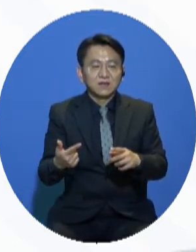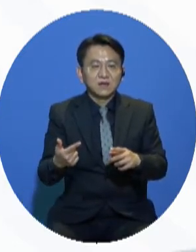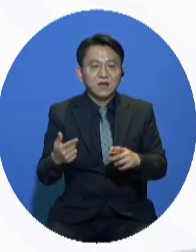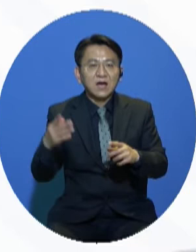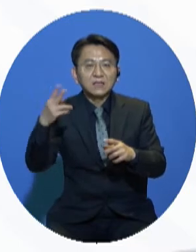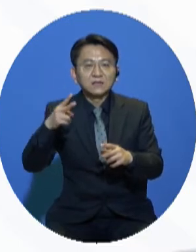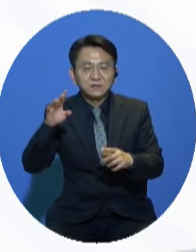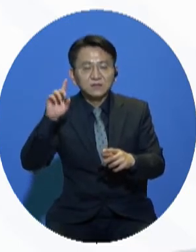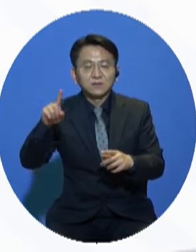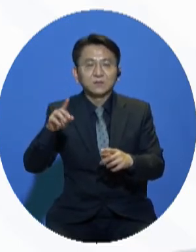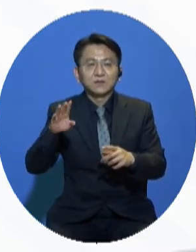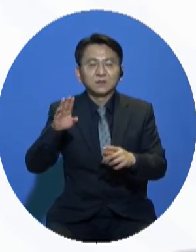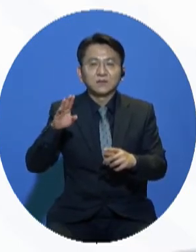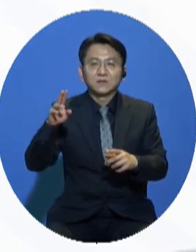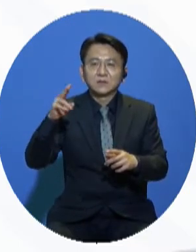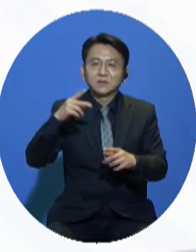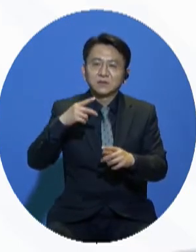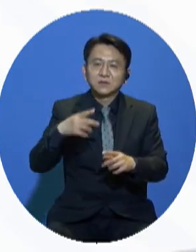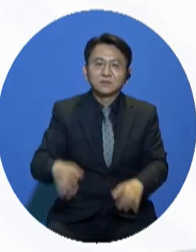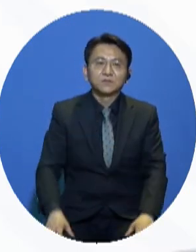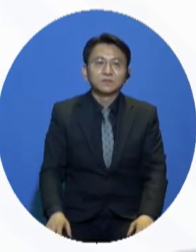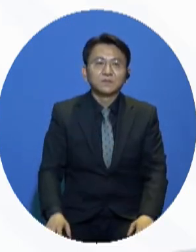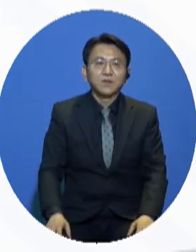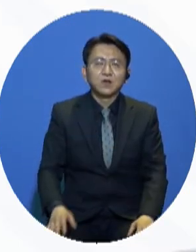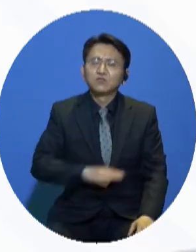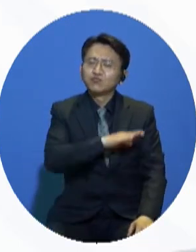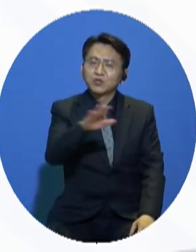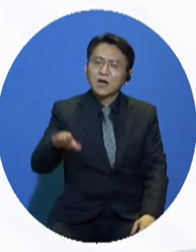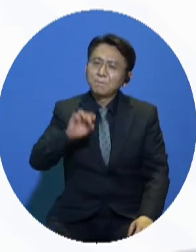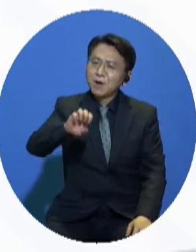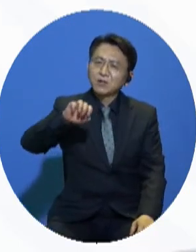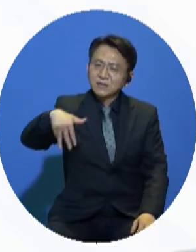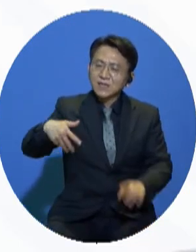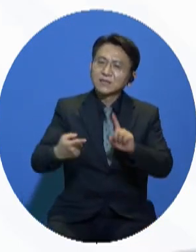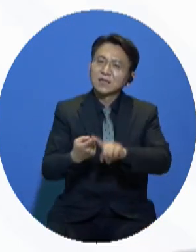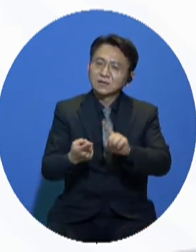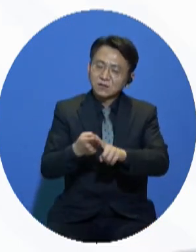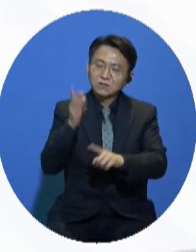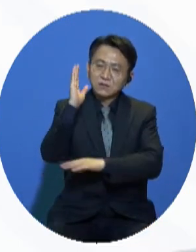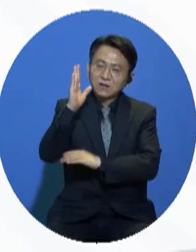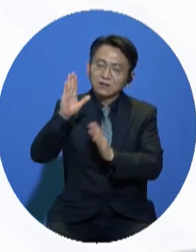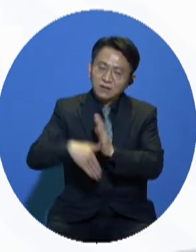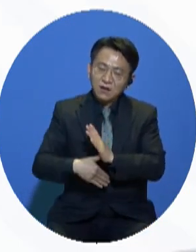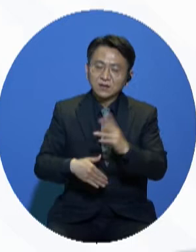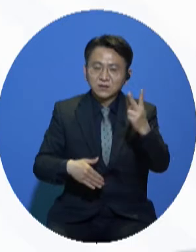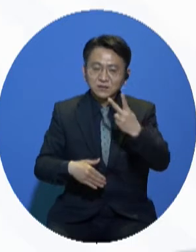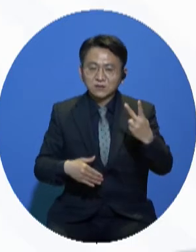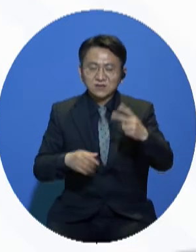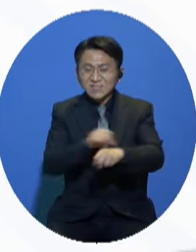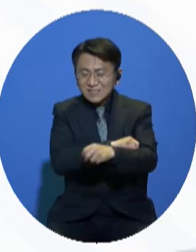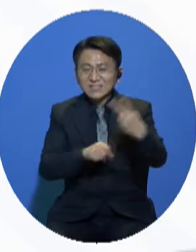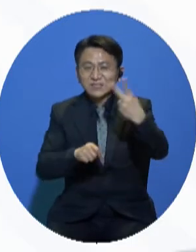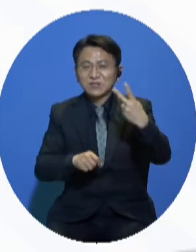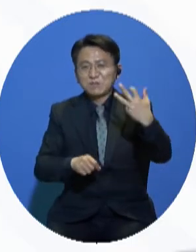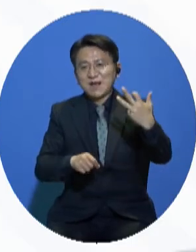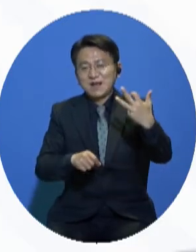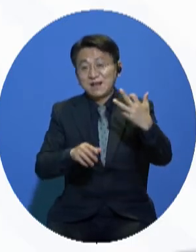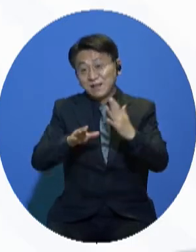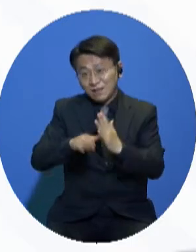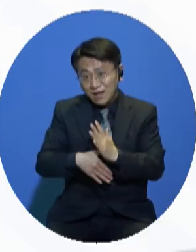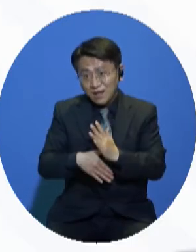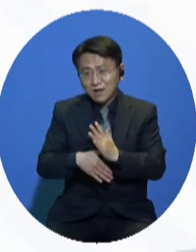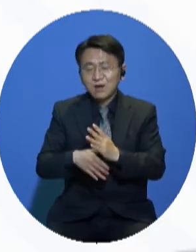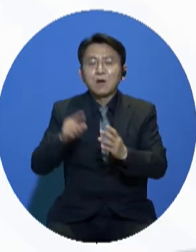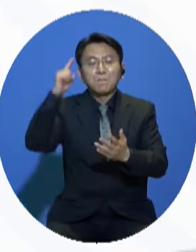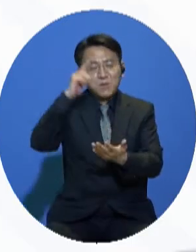될 예정입니다. We talk about Pyeongchang. 우리가 평창에 대해서 이야기를 할 때 특히나 2018년을 상기할 때